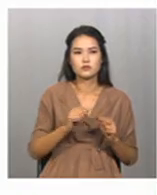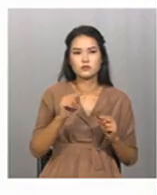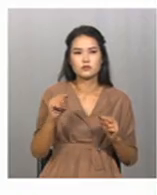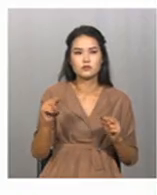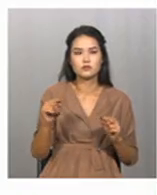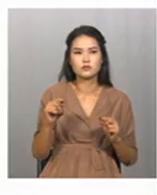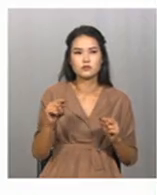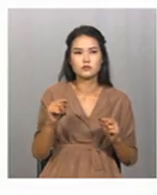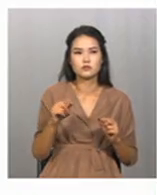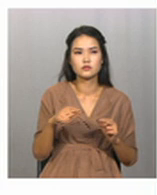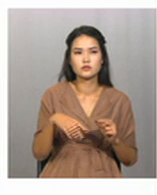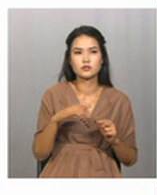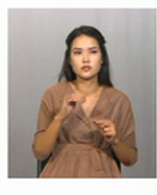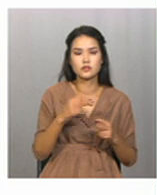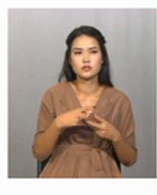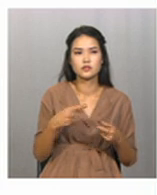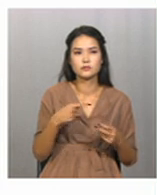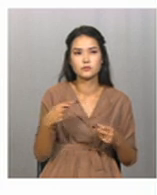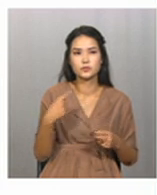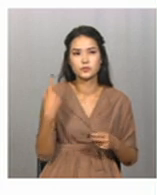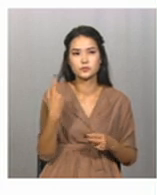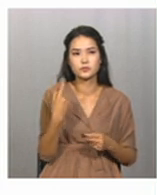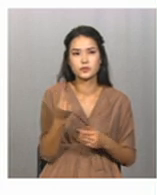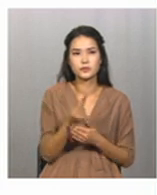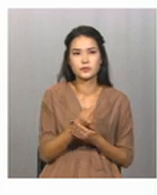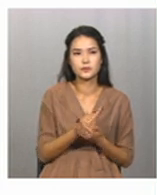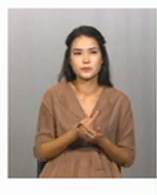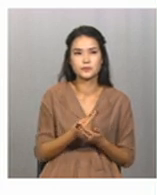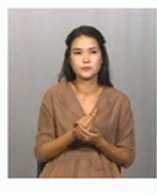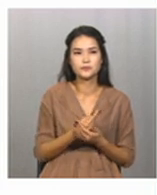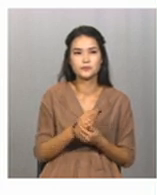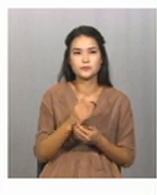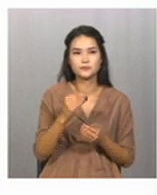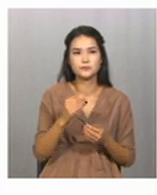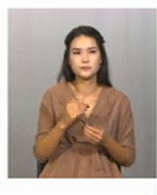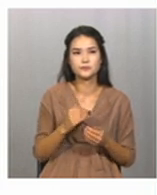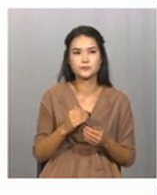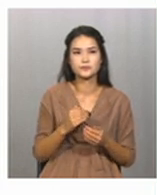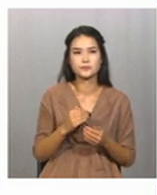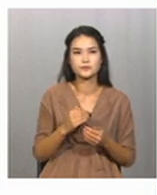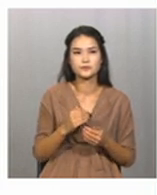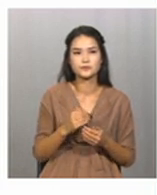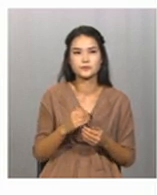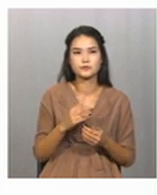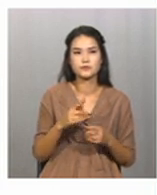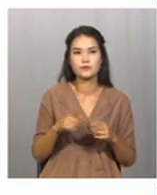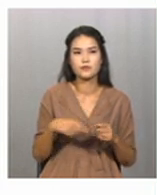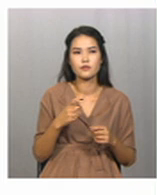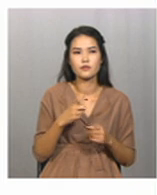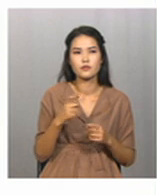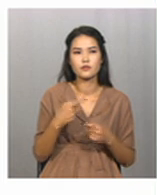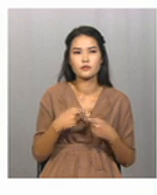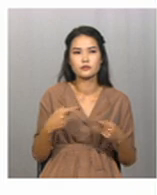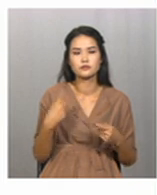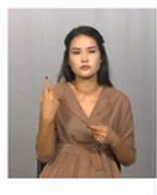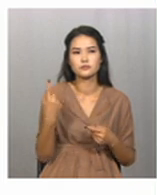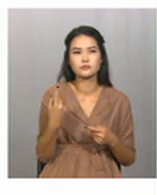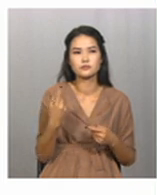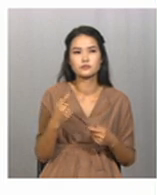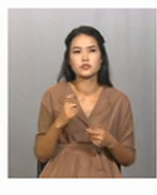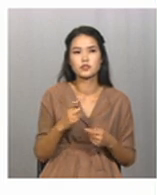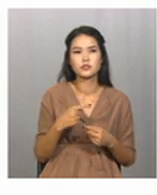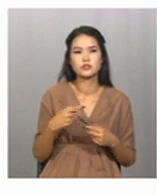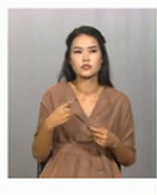Одан кейін y тең болады минус 1 түзуі жүргізілген. Және x тең болады 1, және x